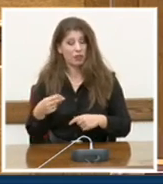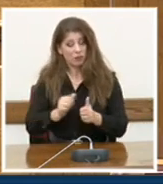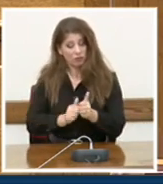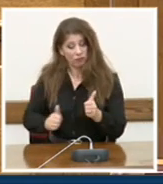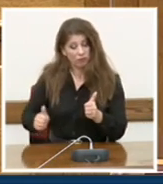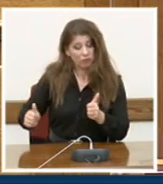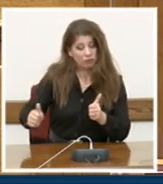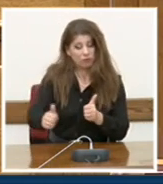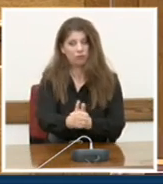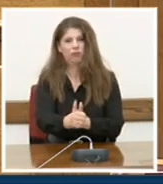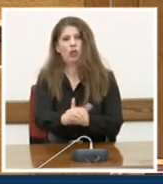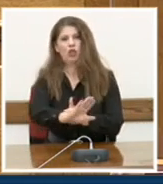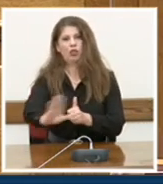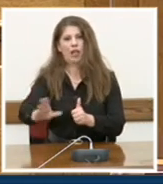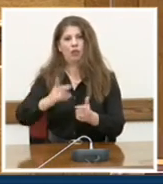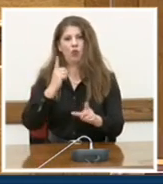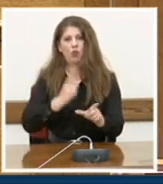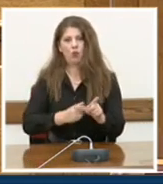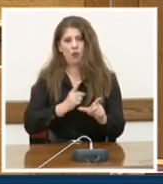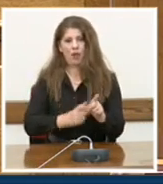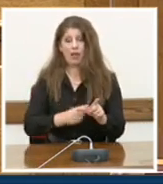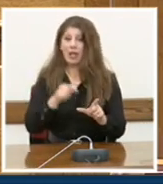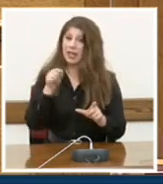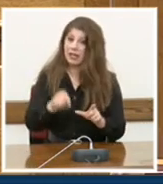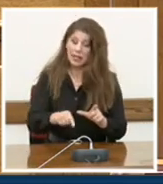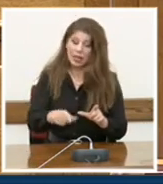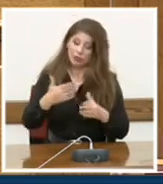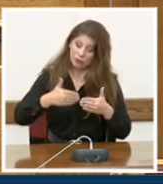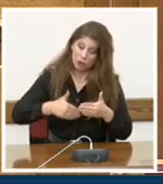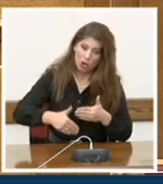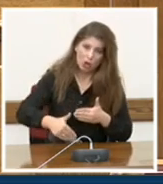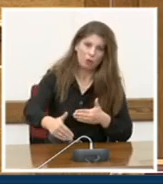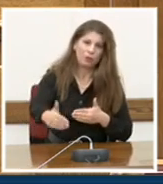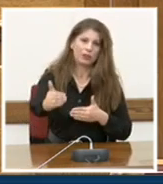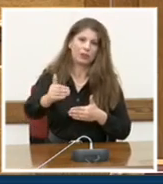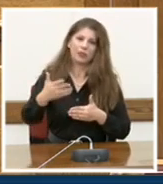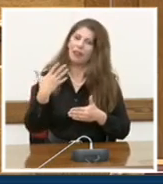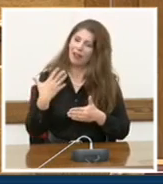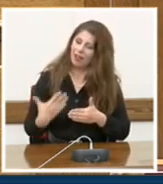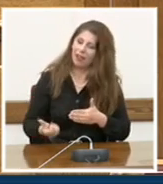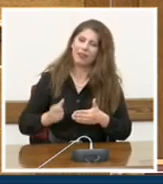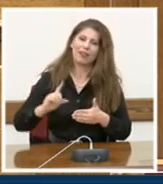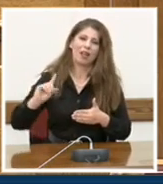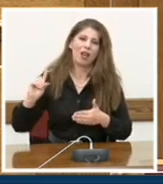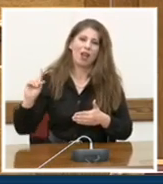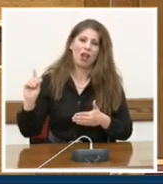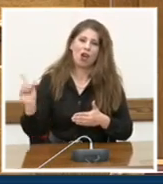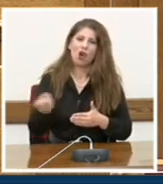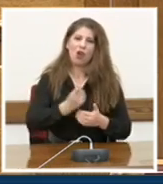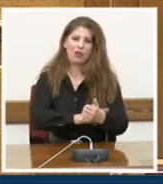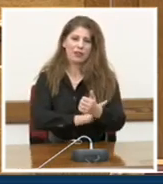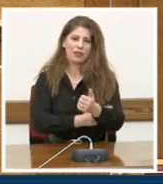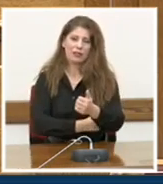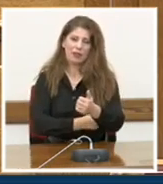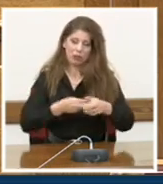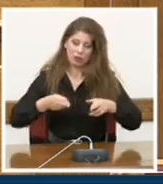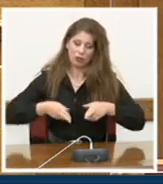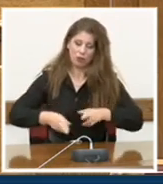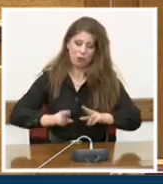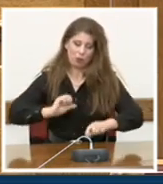πρωταγωνιστεί το ΚΚΕ και για αυτή την προοπτική διαθέτει όλες τις δυνάμεις και στους δρόμους του